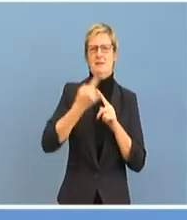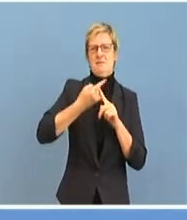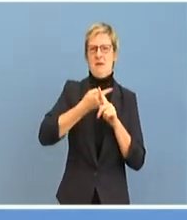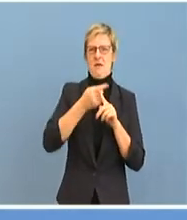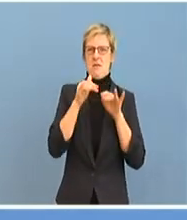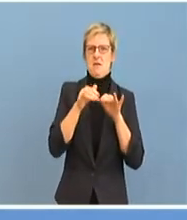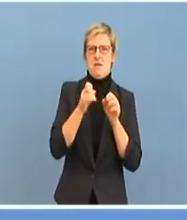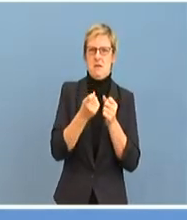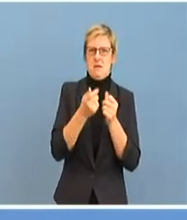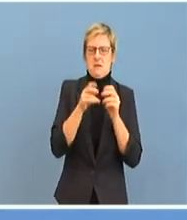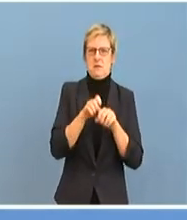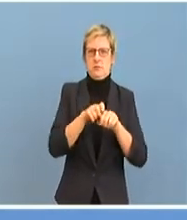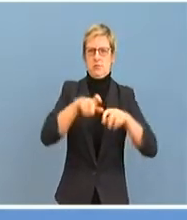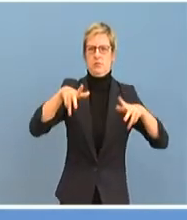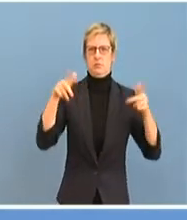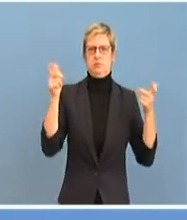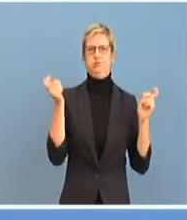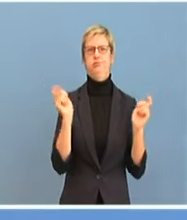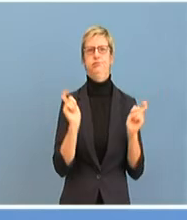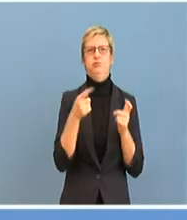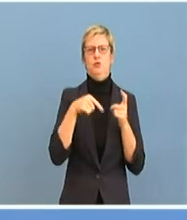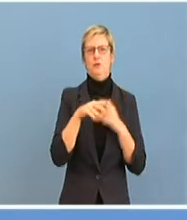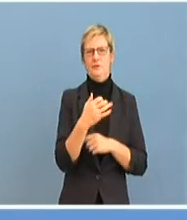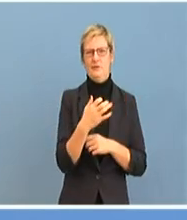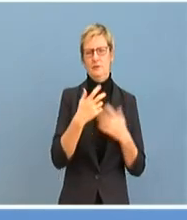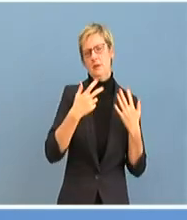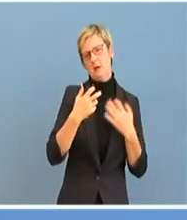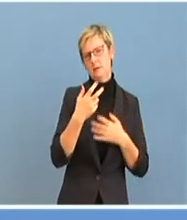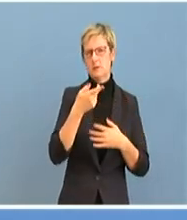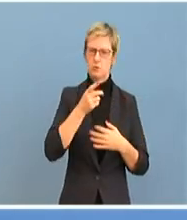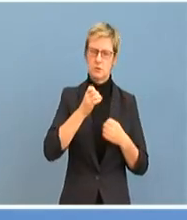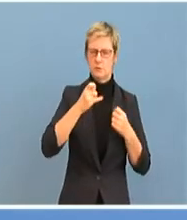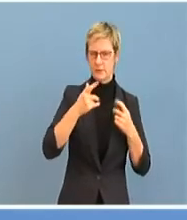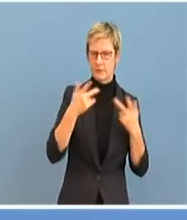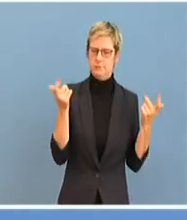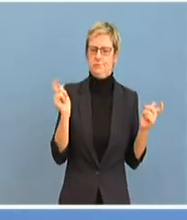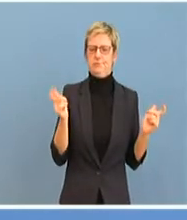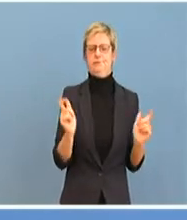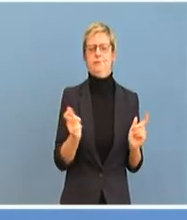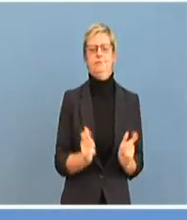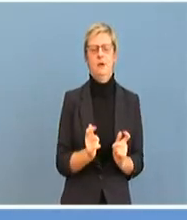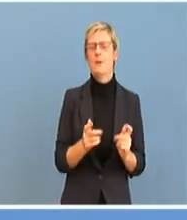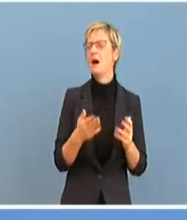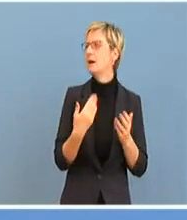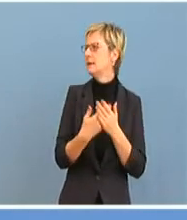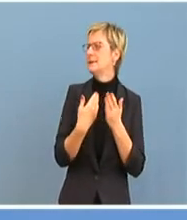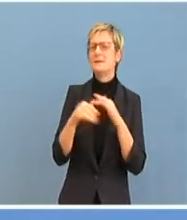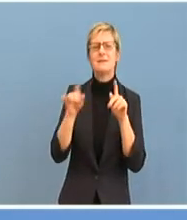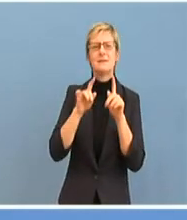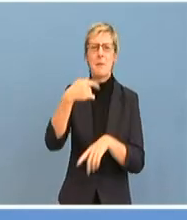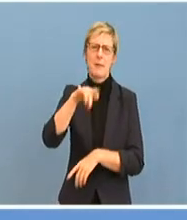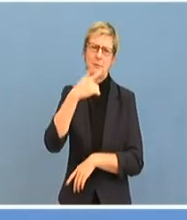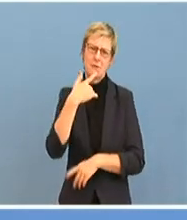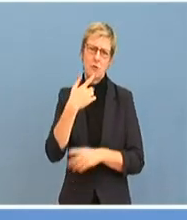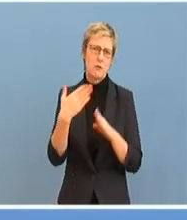diese Schwelle zu drücken. Aber es wird ein Thema am Mittwoch sein, dem ich jetzt hier nicht weiter vorgreifen kann.